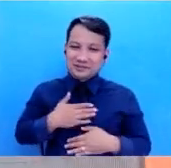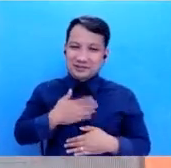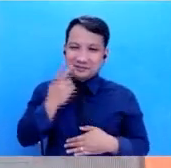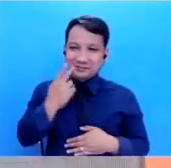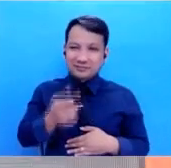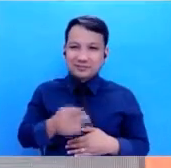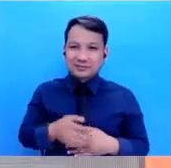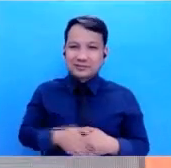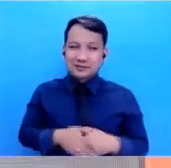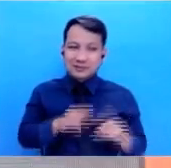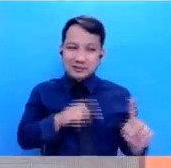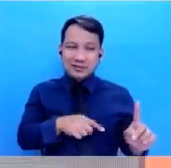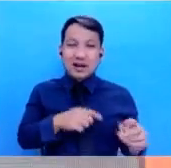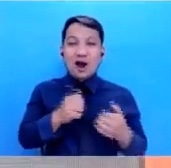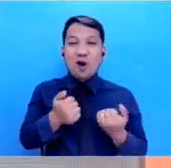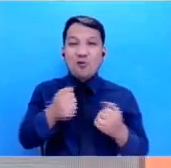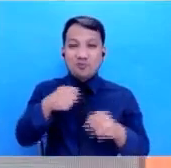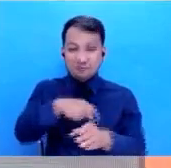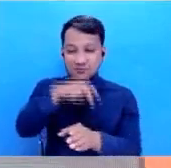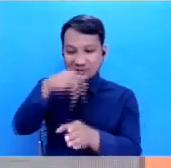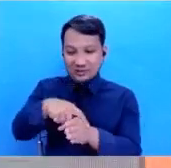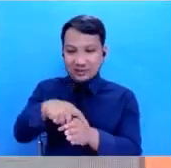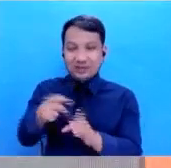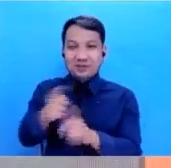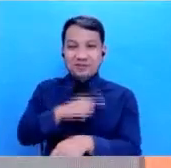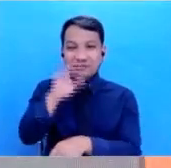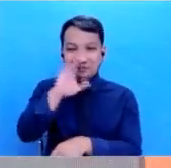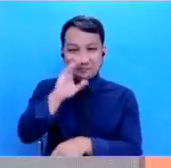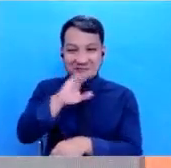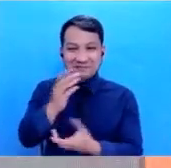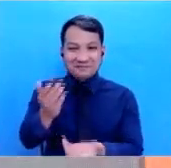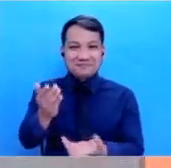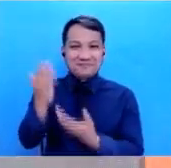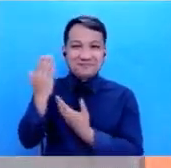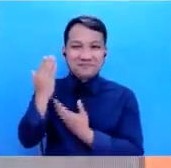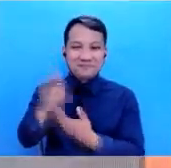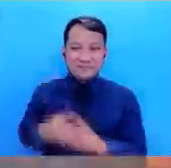netizen ang pakulo sa pag-angkas ng isang taga Cebu.